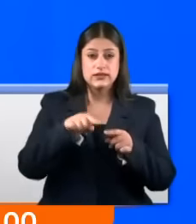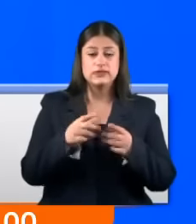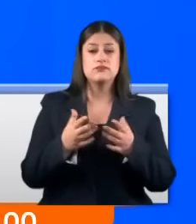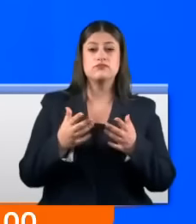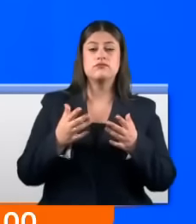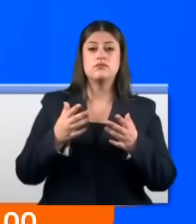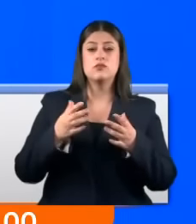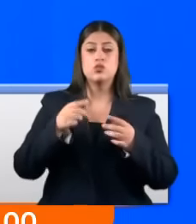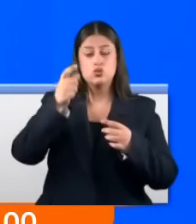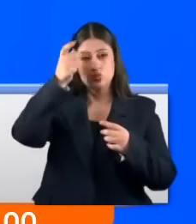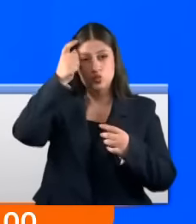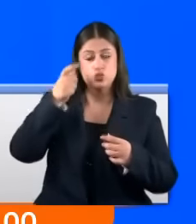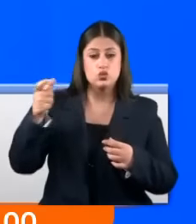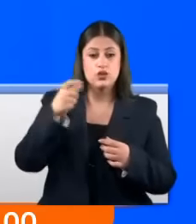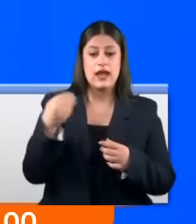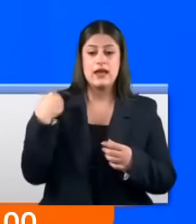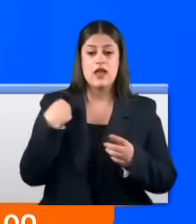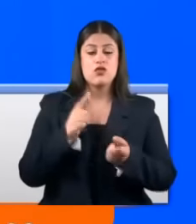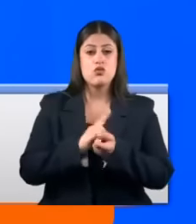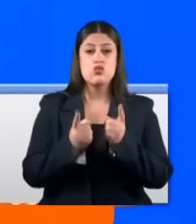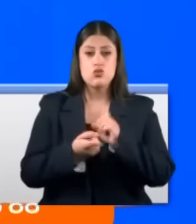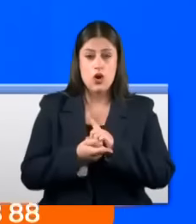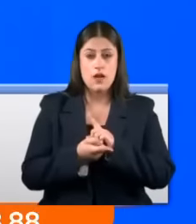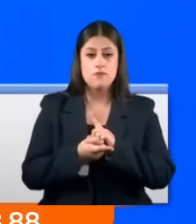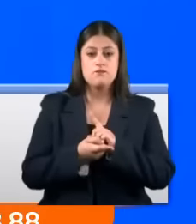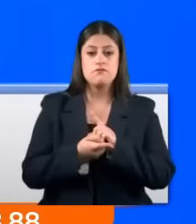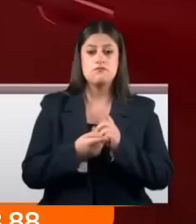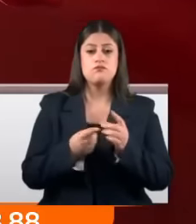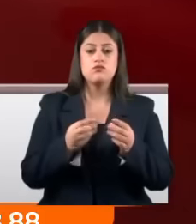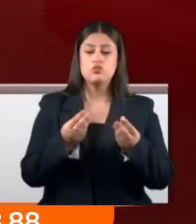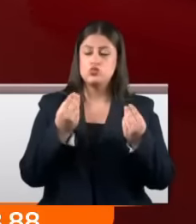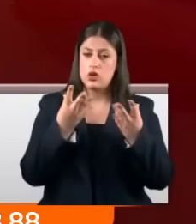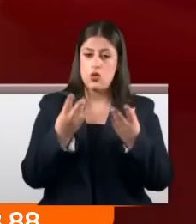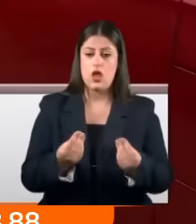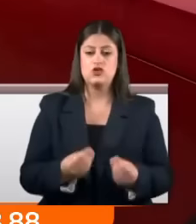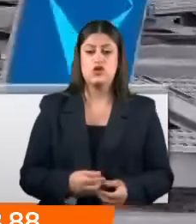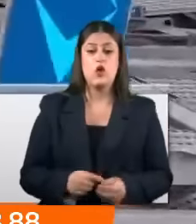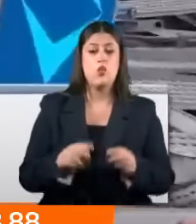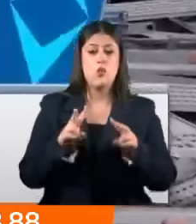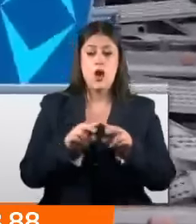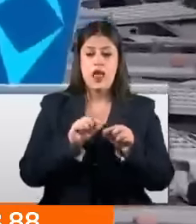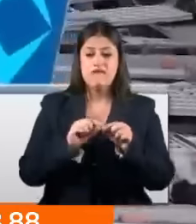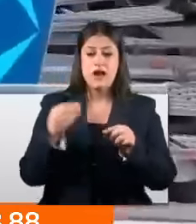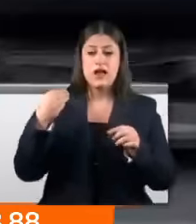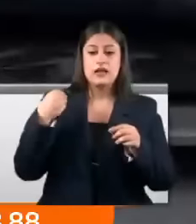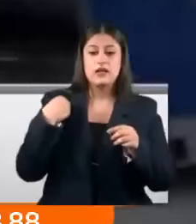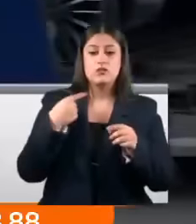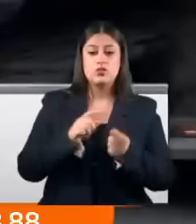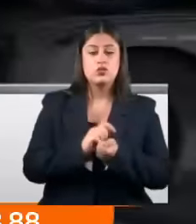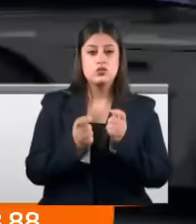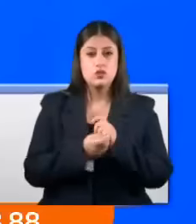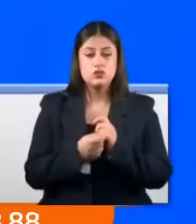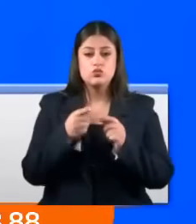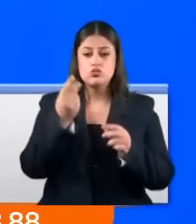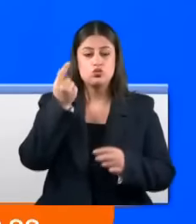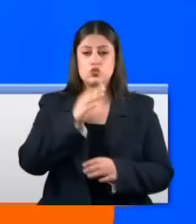dağıldığında Türkiye yeni dönemin forveti olacak. Muhalefetin yerli projelere yönelik eleştirilerini de